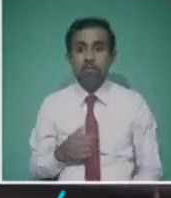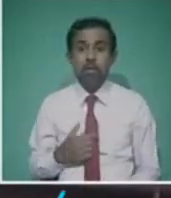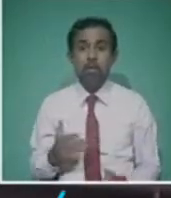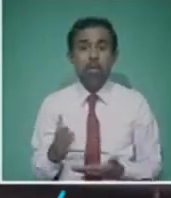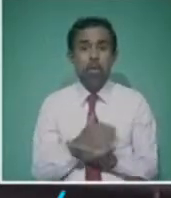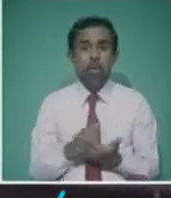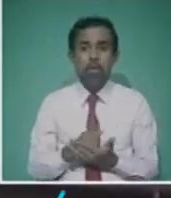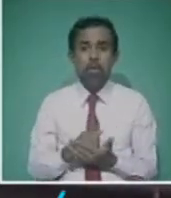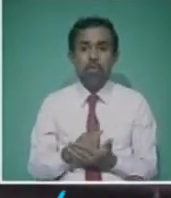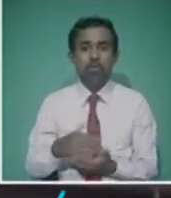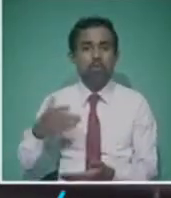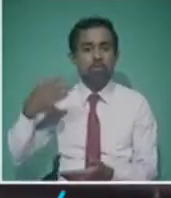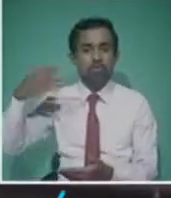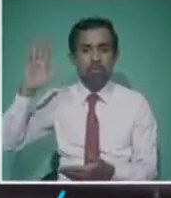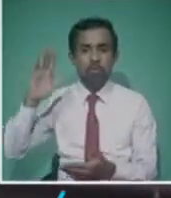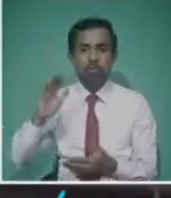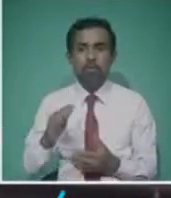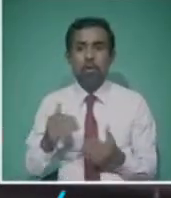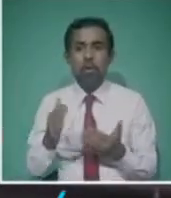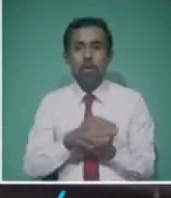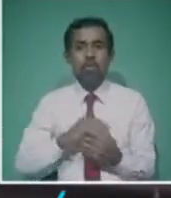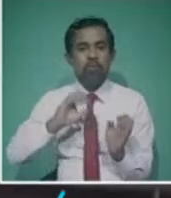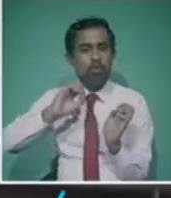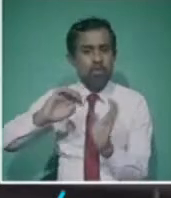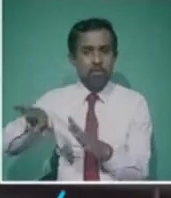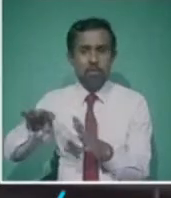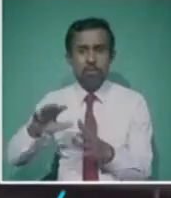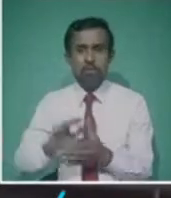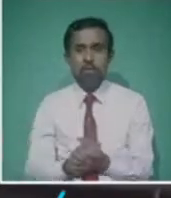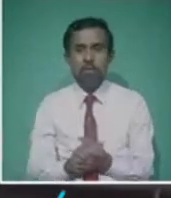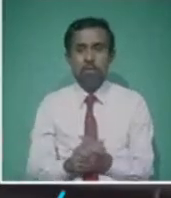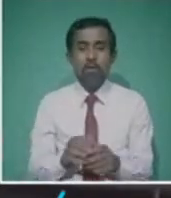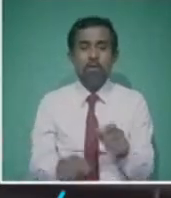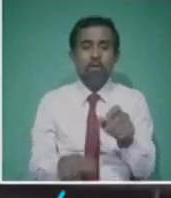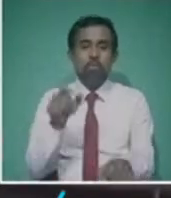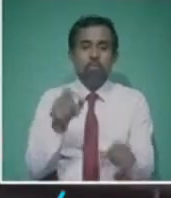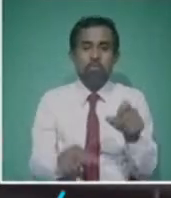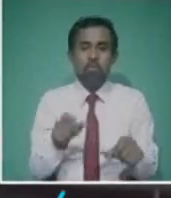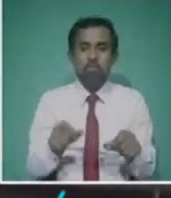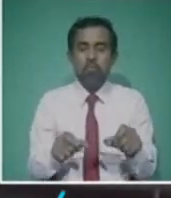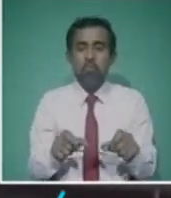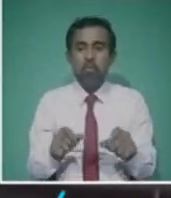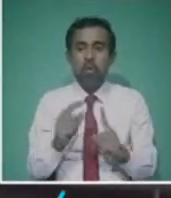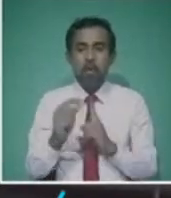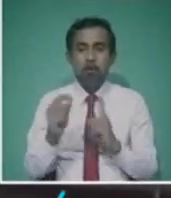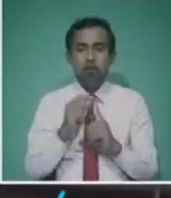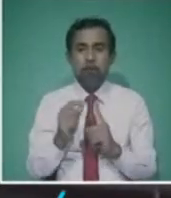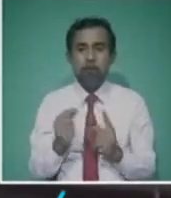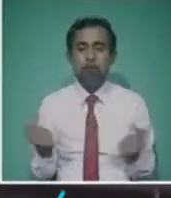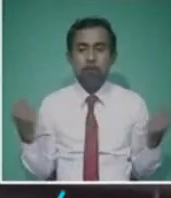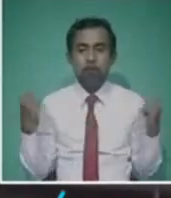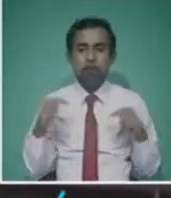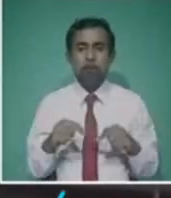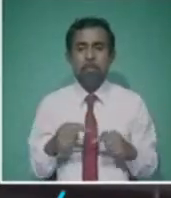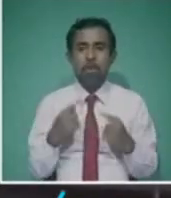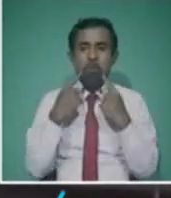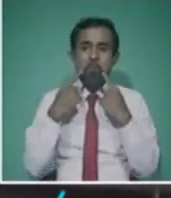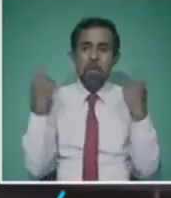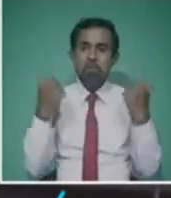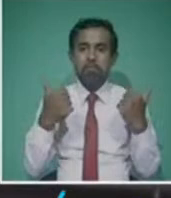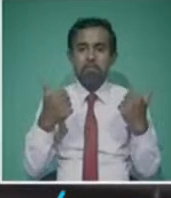टप गहुआ पाइं ओको मातेरिया चना ताऊ वेनुएंगा द मे पार्लिमेंट यूने का मटे हरी नाम